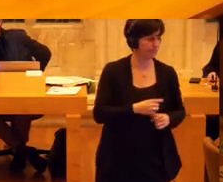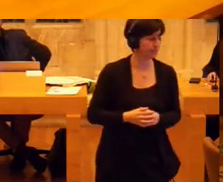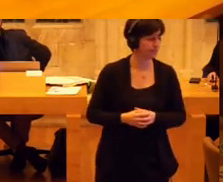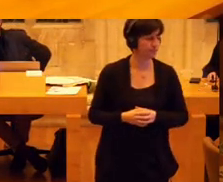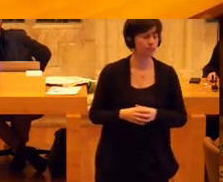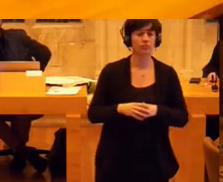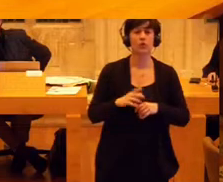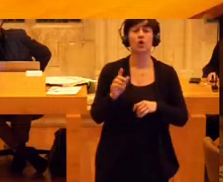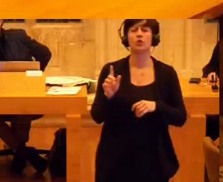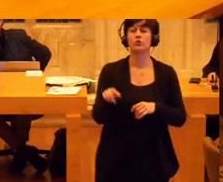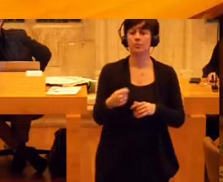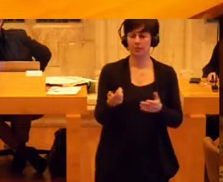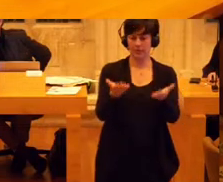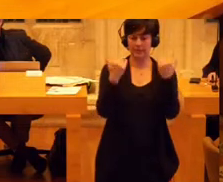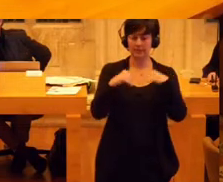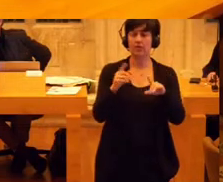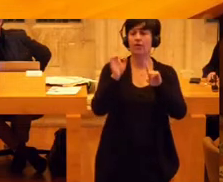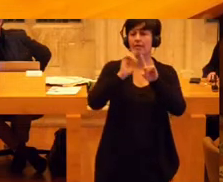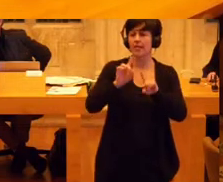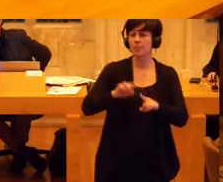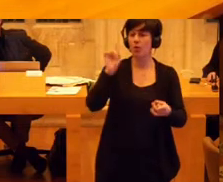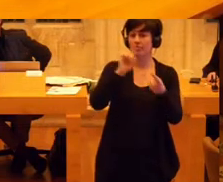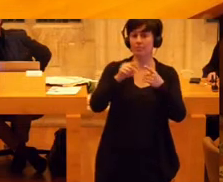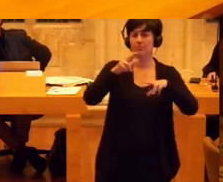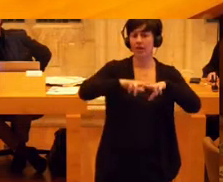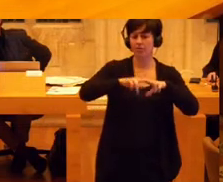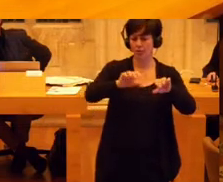On devrait avoir je pense quelques éléments sur les travaux